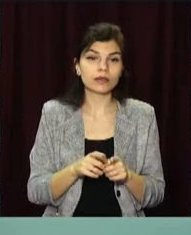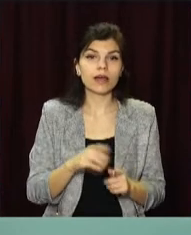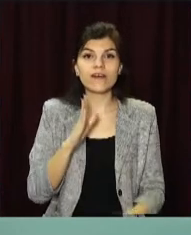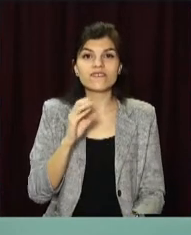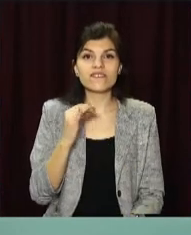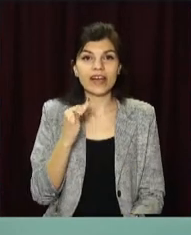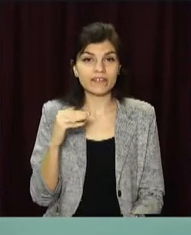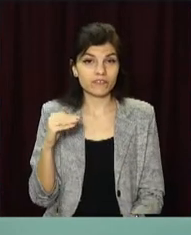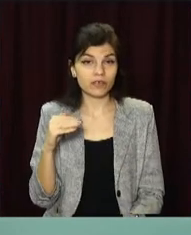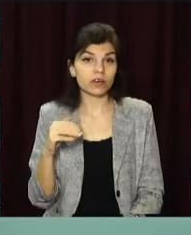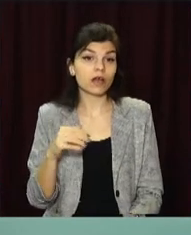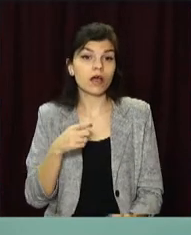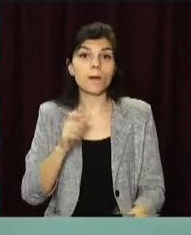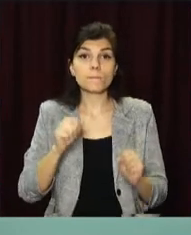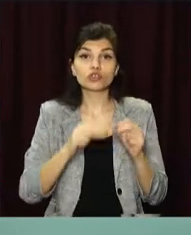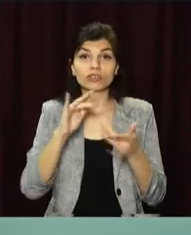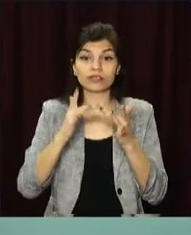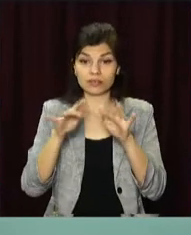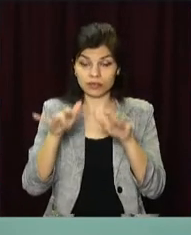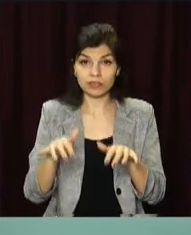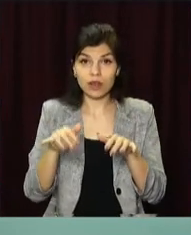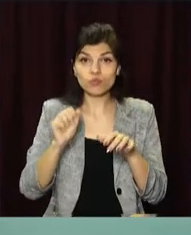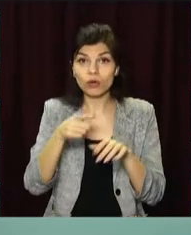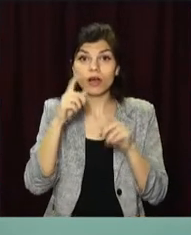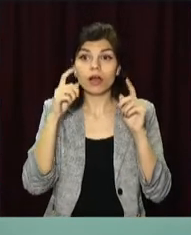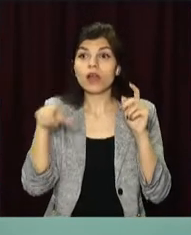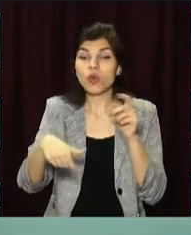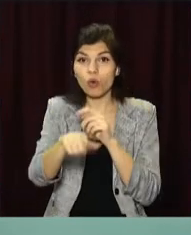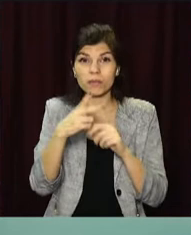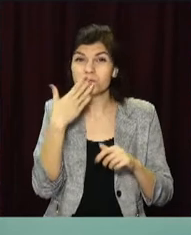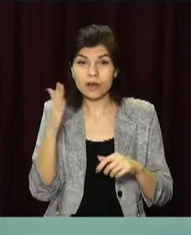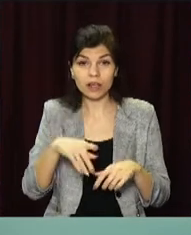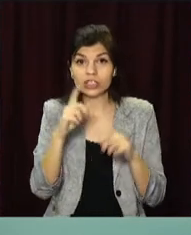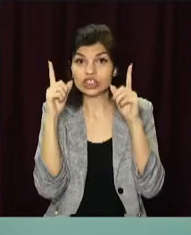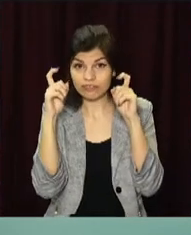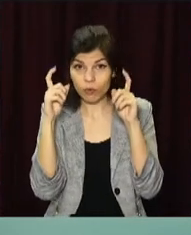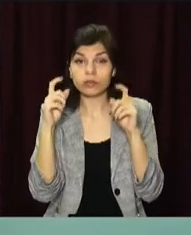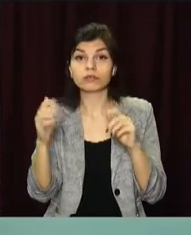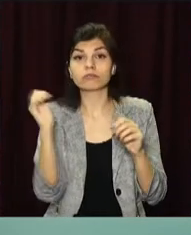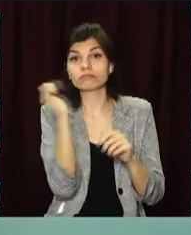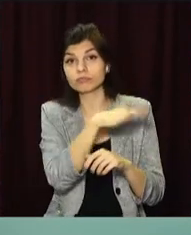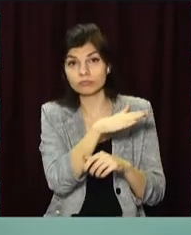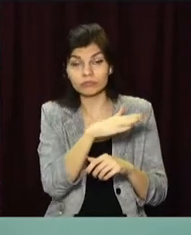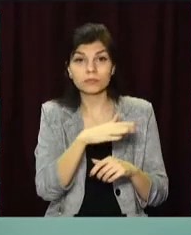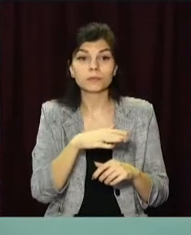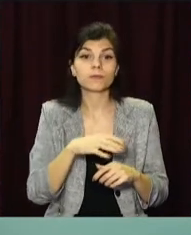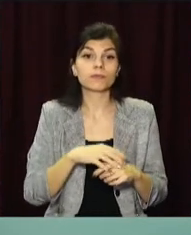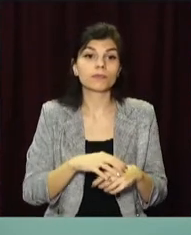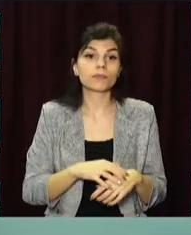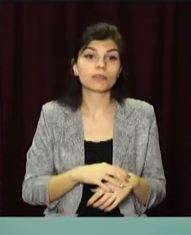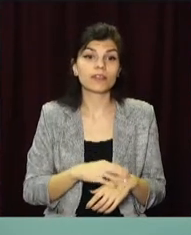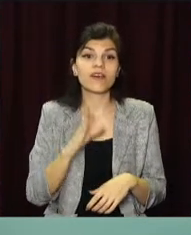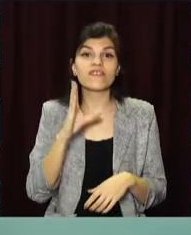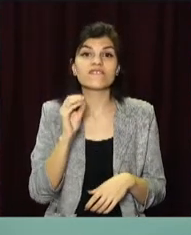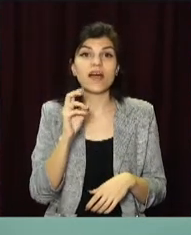такий засіб, як Wave, тобто ви можете в режимі онлайн сфотографувати неякісну дорогу, і це буде в